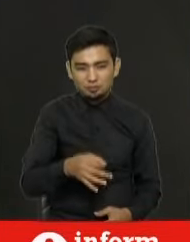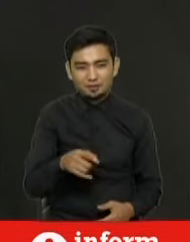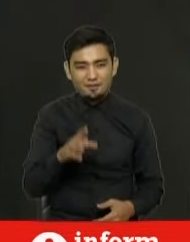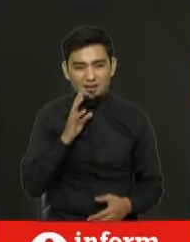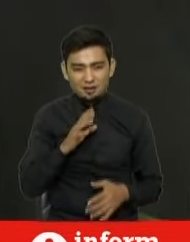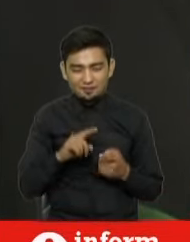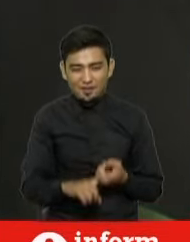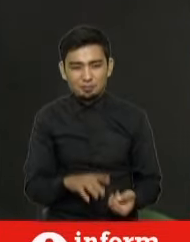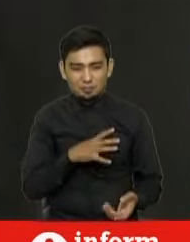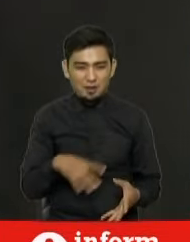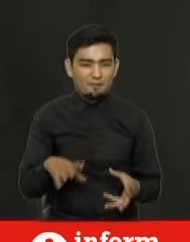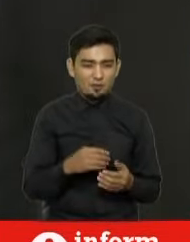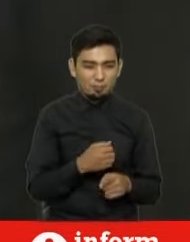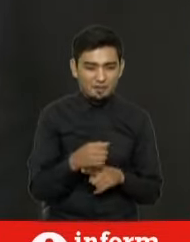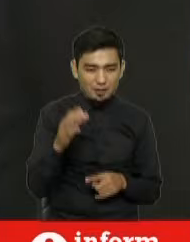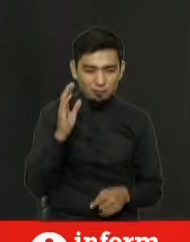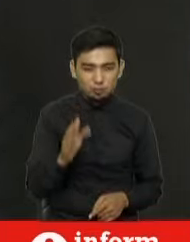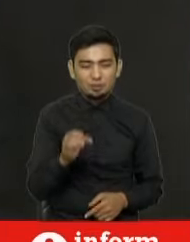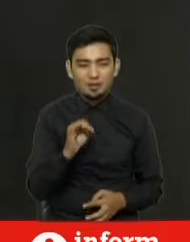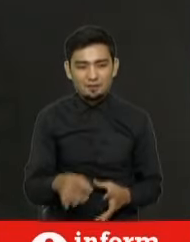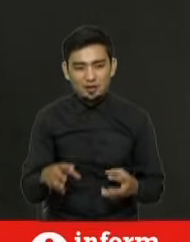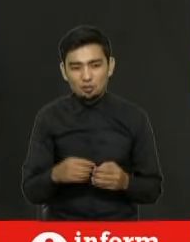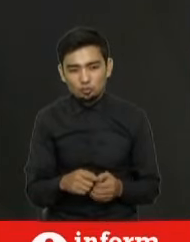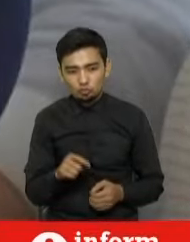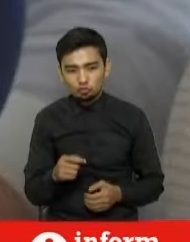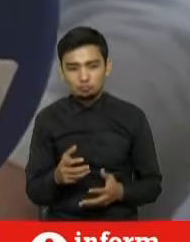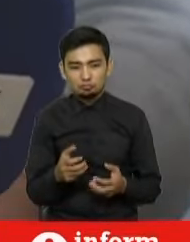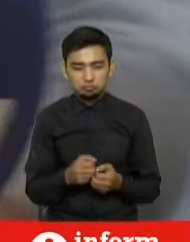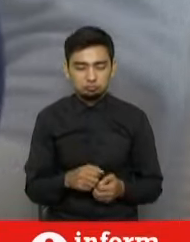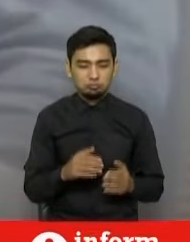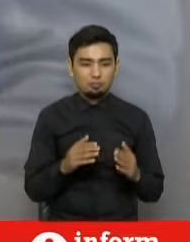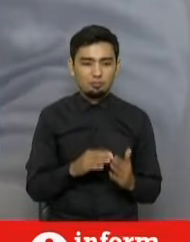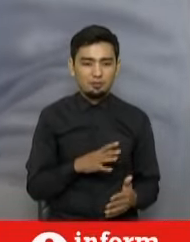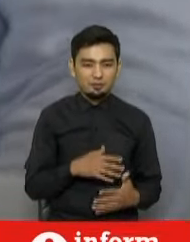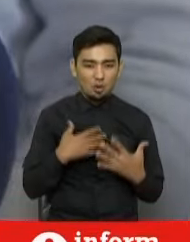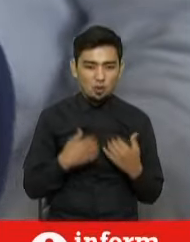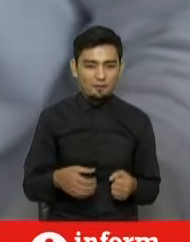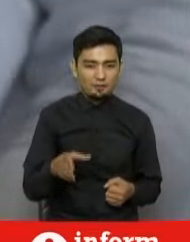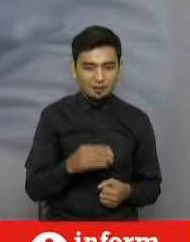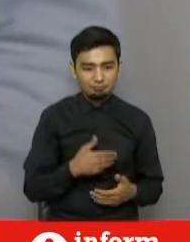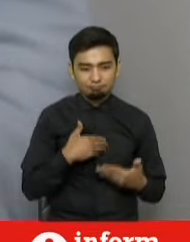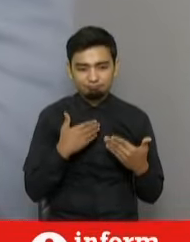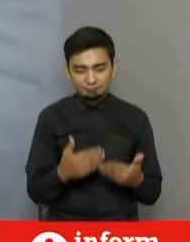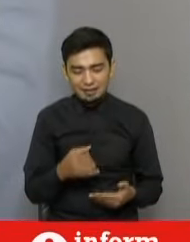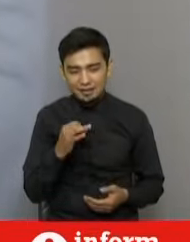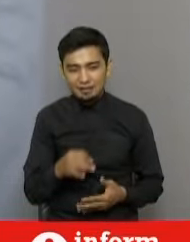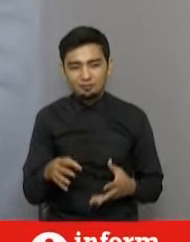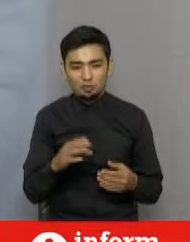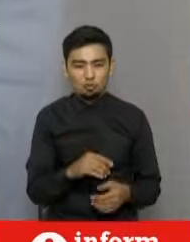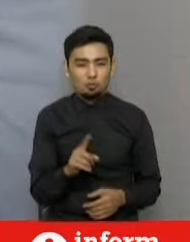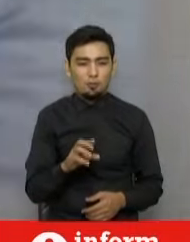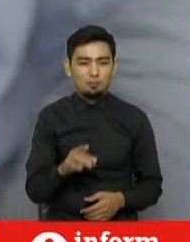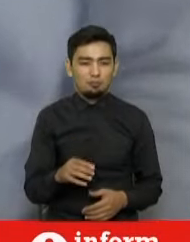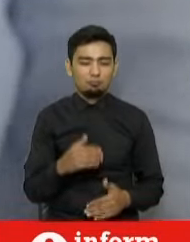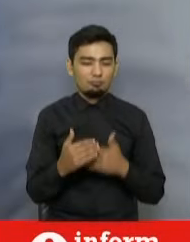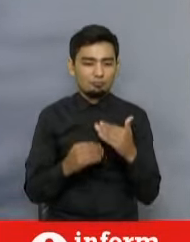все это преодолеем, тем самым выполним поручение нашего главы государства. Крепкого здоровья, благополучия, чтобы все у вас